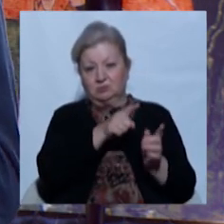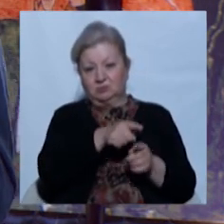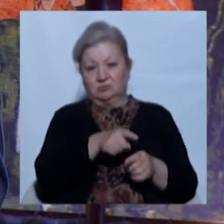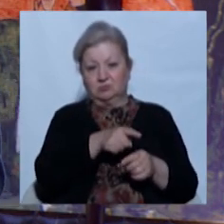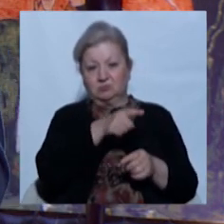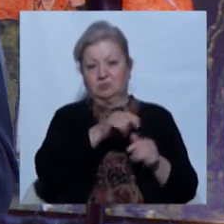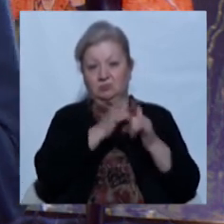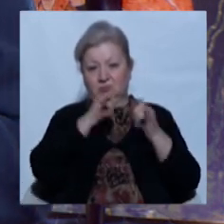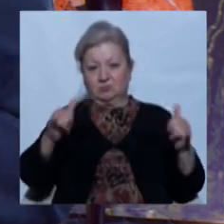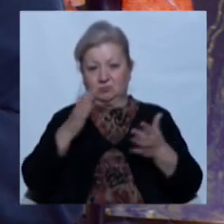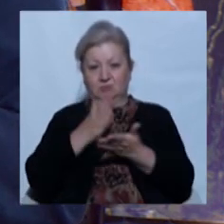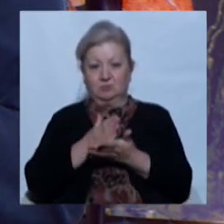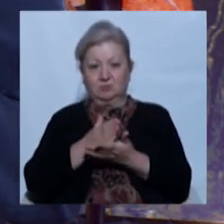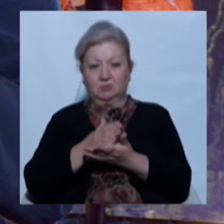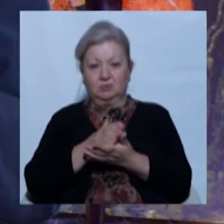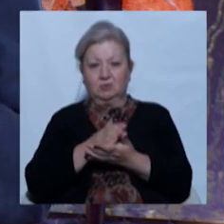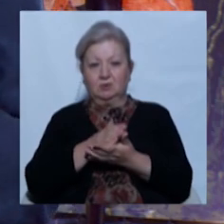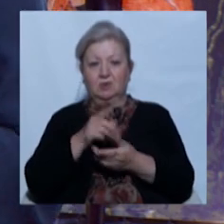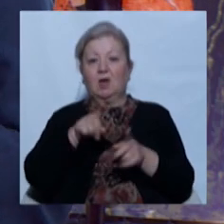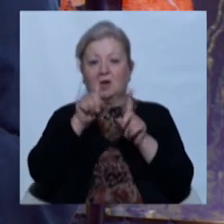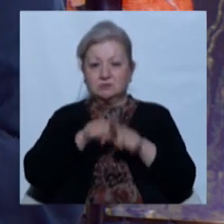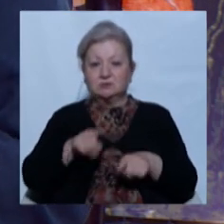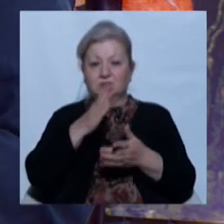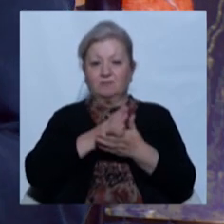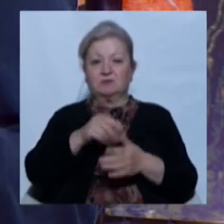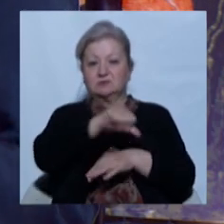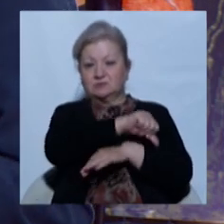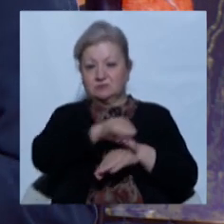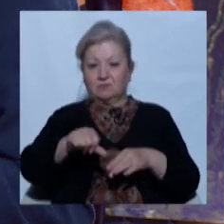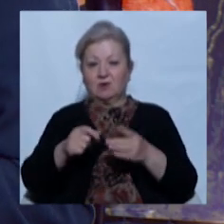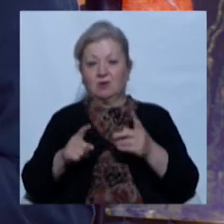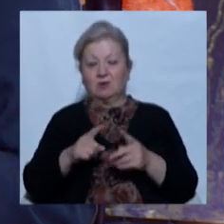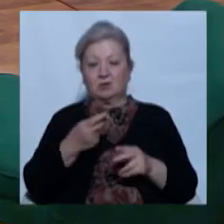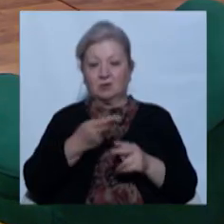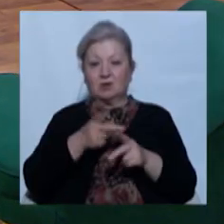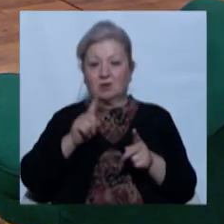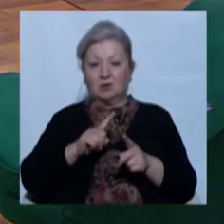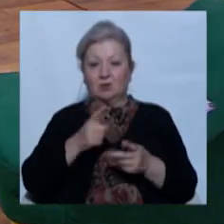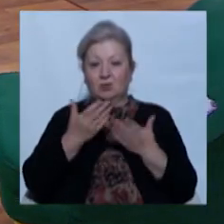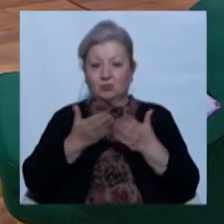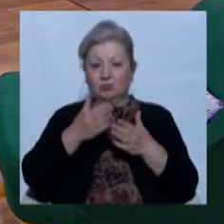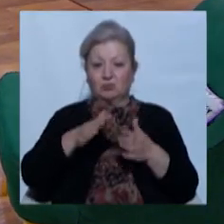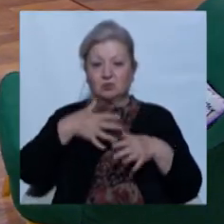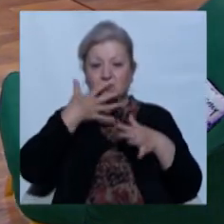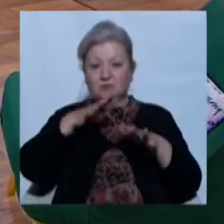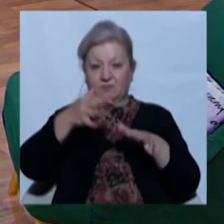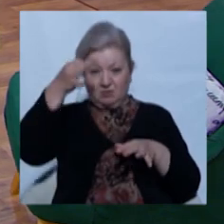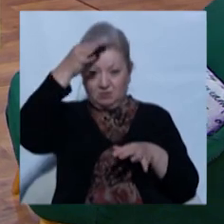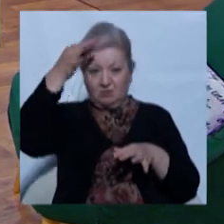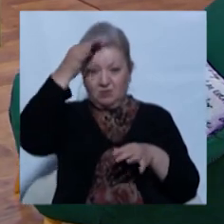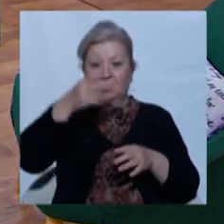ეს გავრცელებული. ასევე ზღვას რახან ვეხებით, აუცილებლად მე გითხარით,